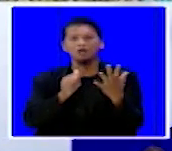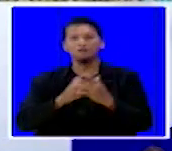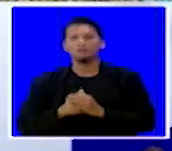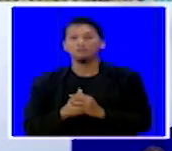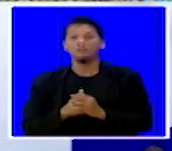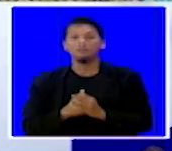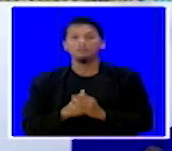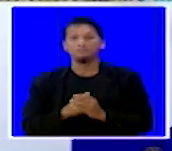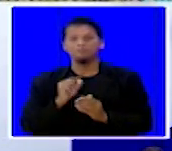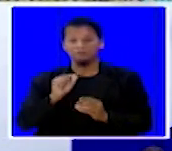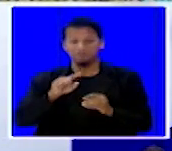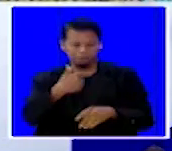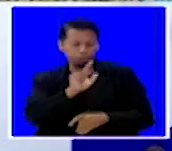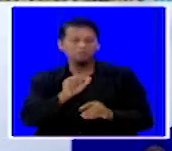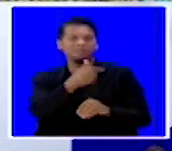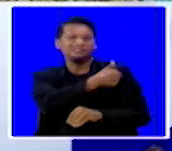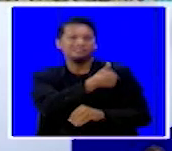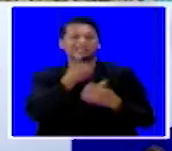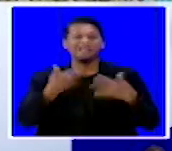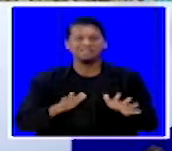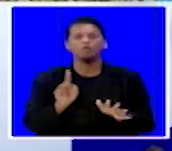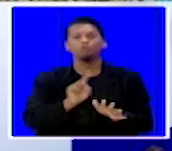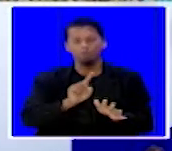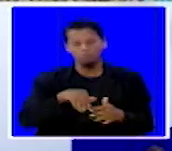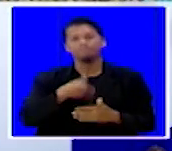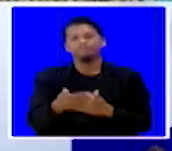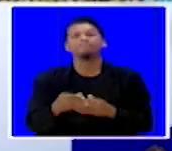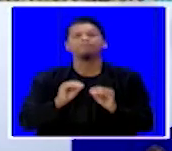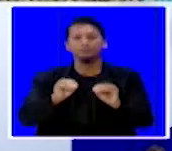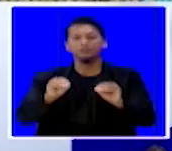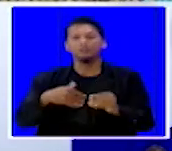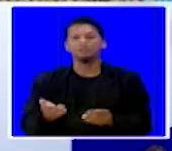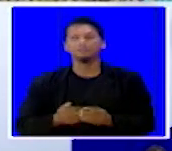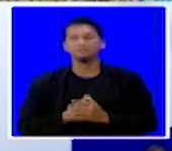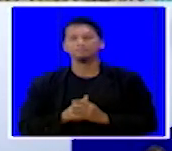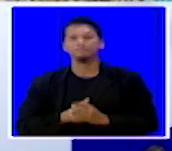Kemenkominfo, pembelajaran tatap muka wajib dilakukan setelah tenaga pendidik selesai menjalankan vaksinasi.